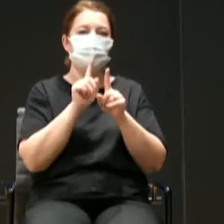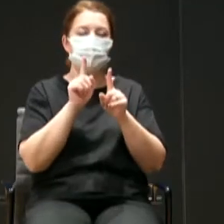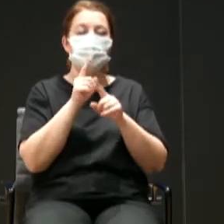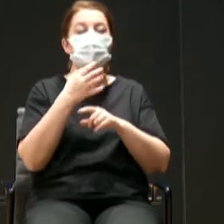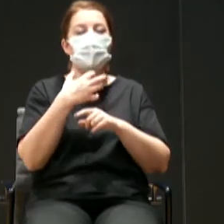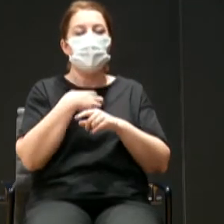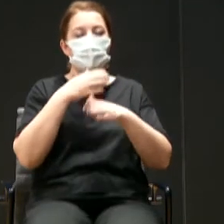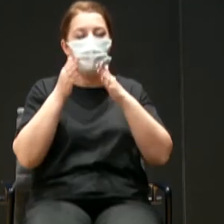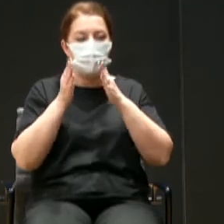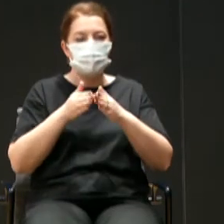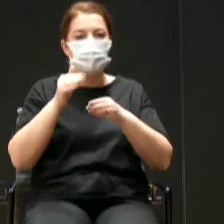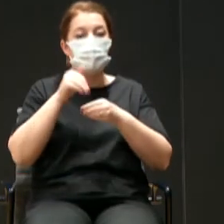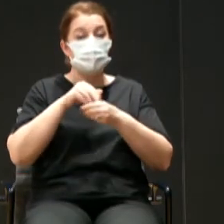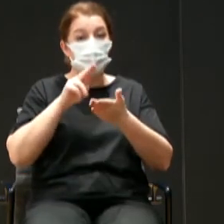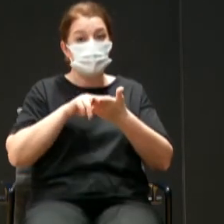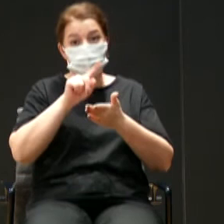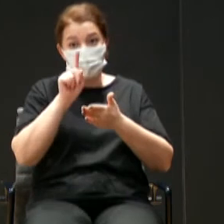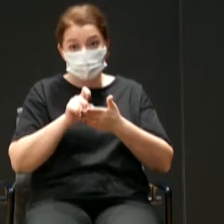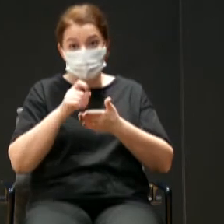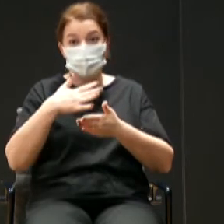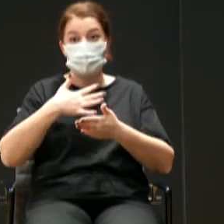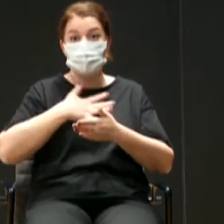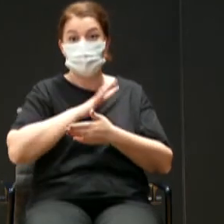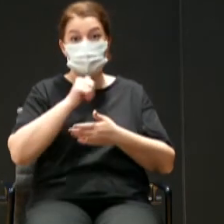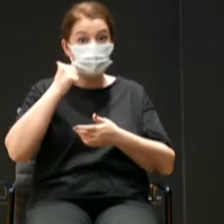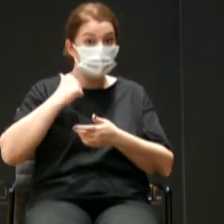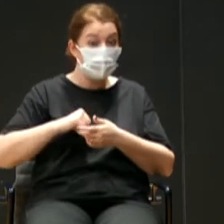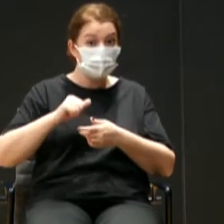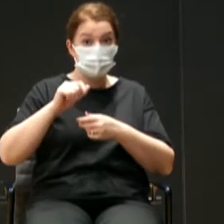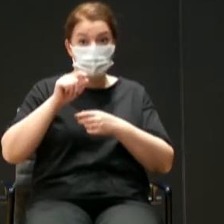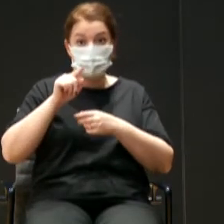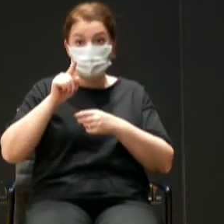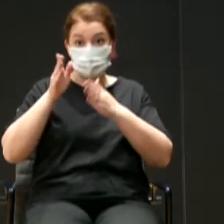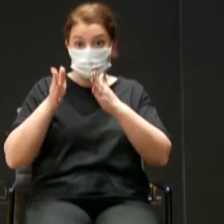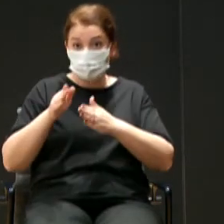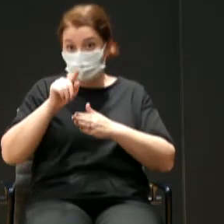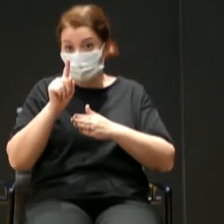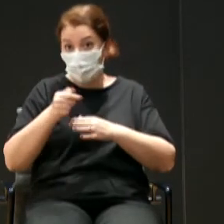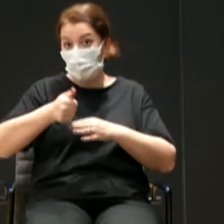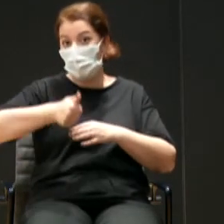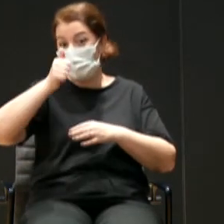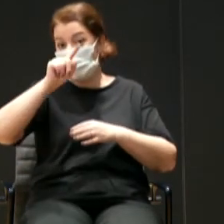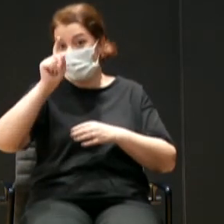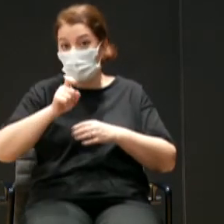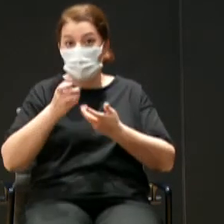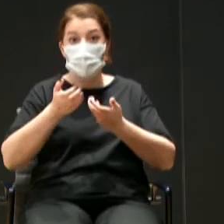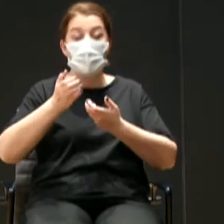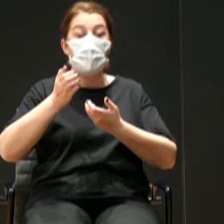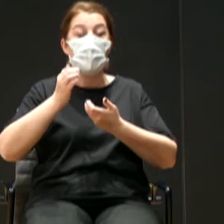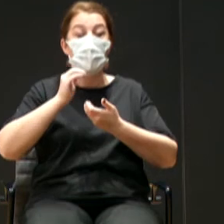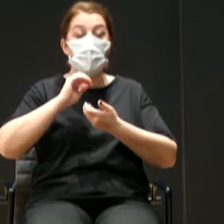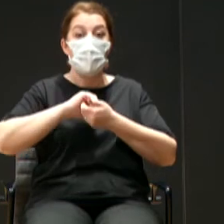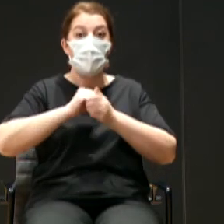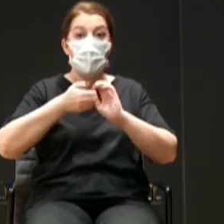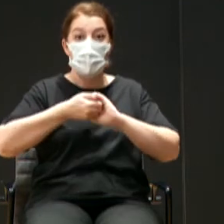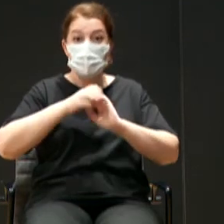kendisi meclis üyesi mi, Cumhuriyet Savcısı mı? Bakanlıkta mı görevli, örgütte mi görevli?